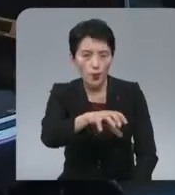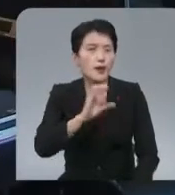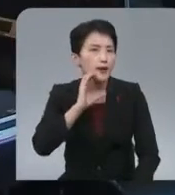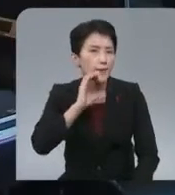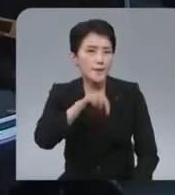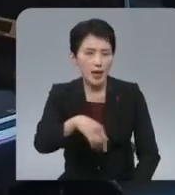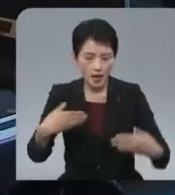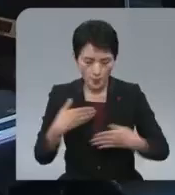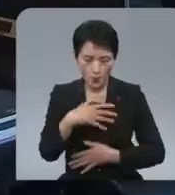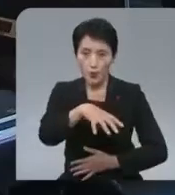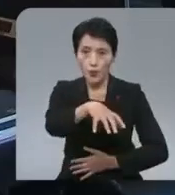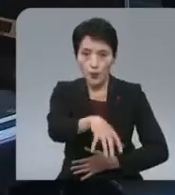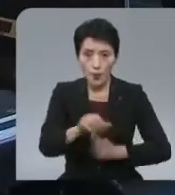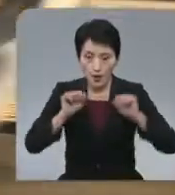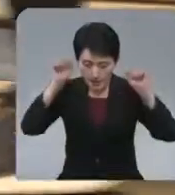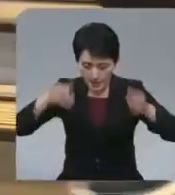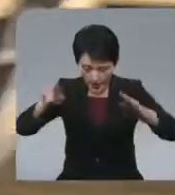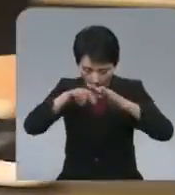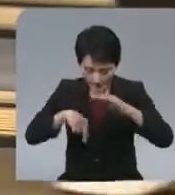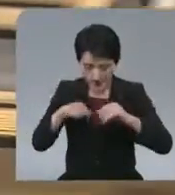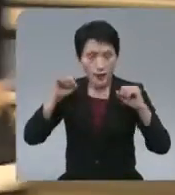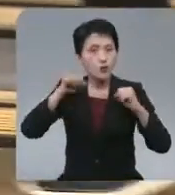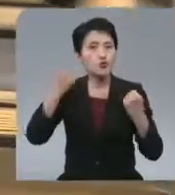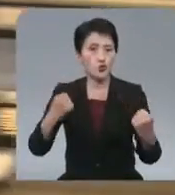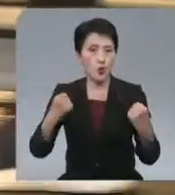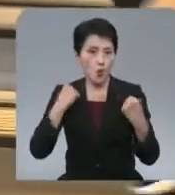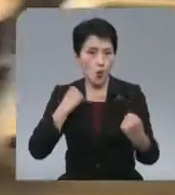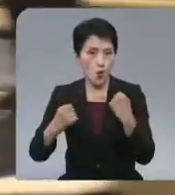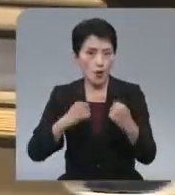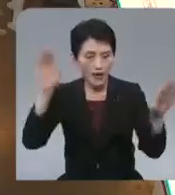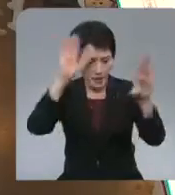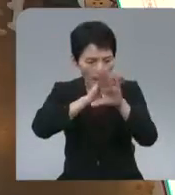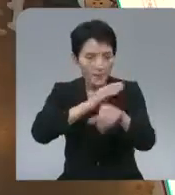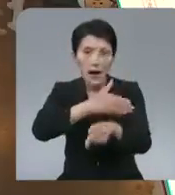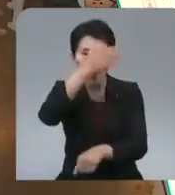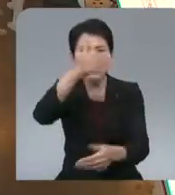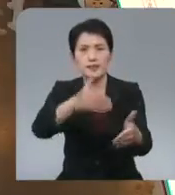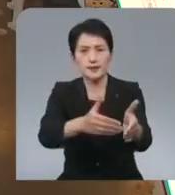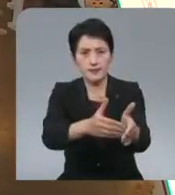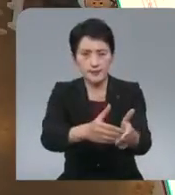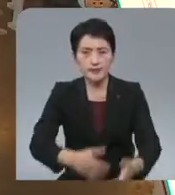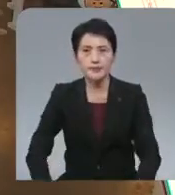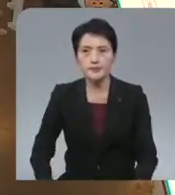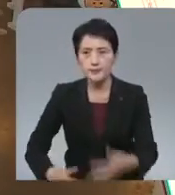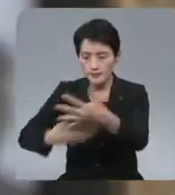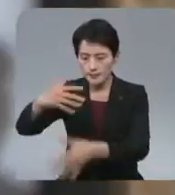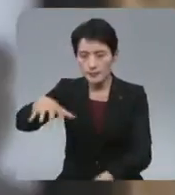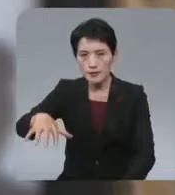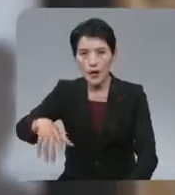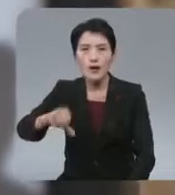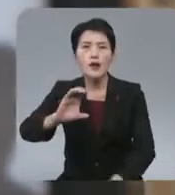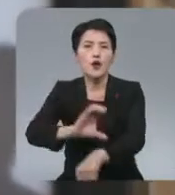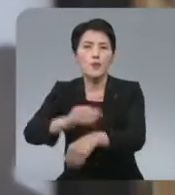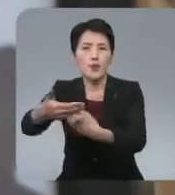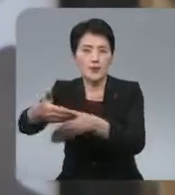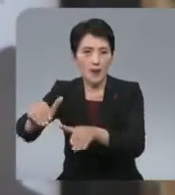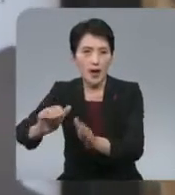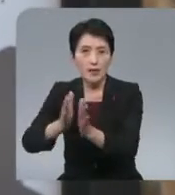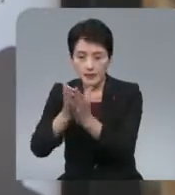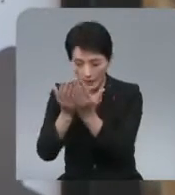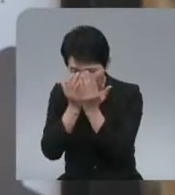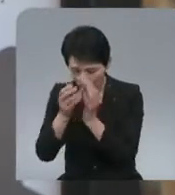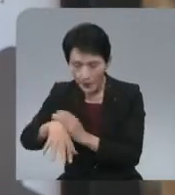вакцинацию могут посещать предприятии общественного питания в одиночку либо покупать блюда на вынос и заказывать